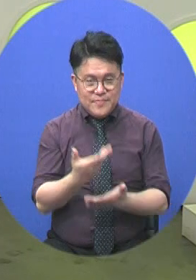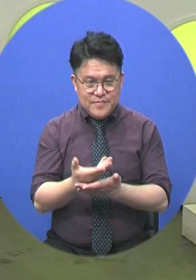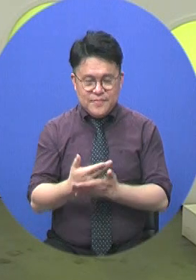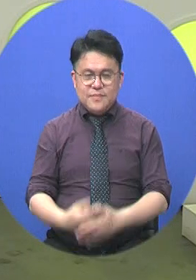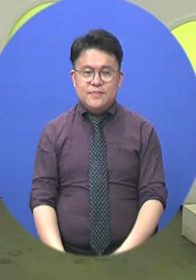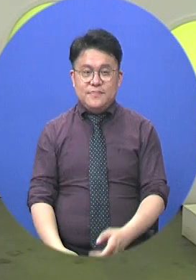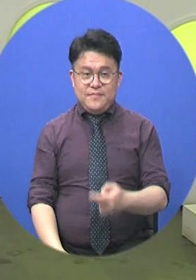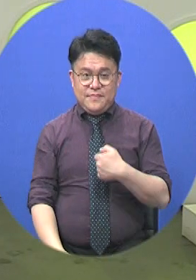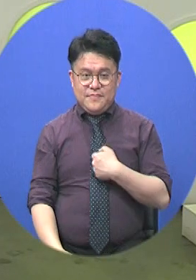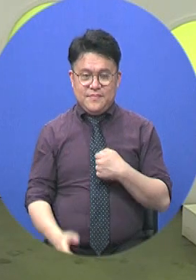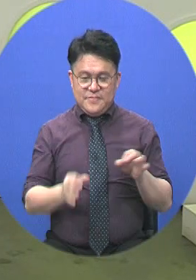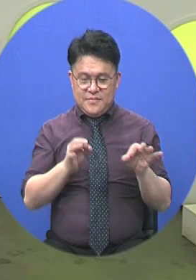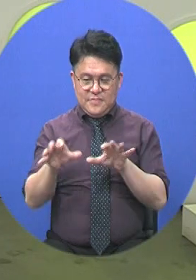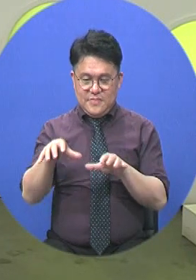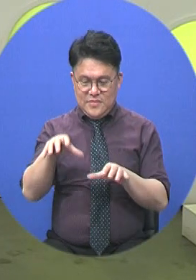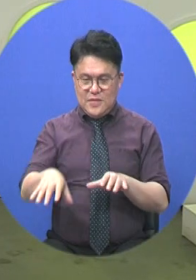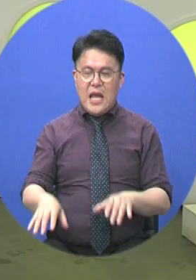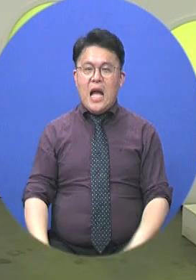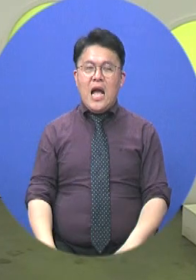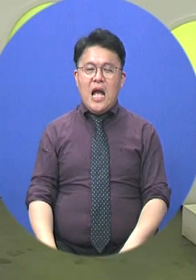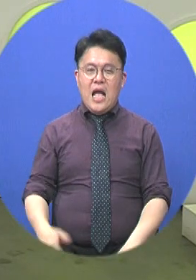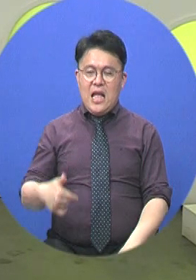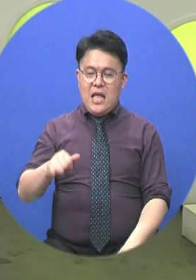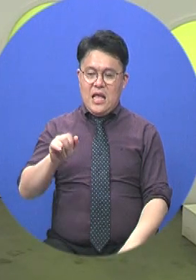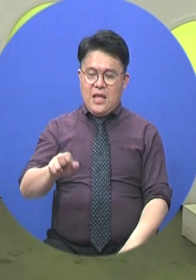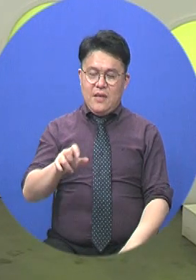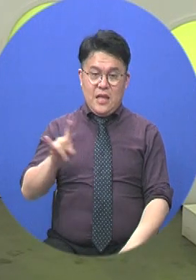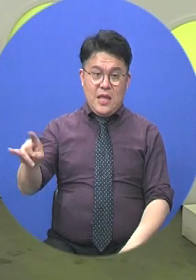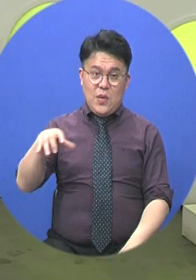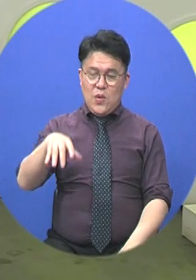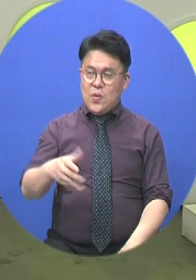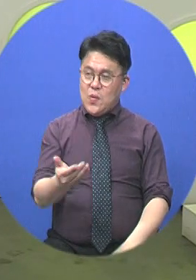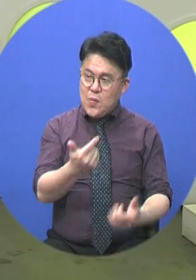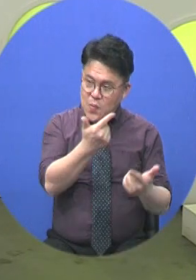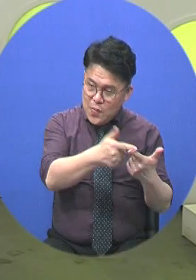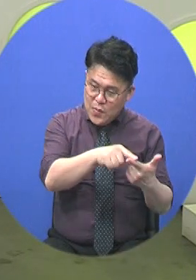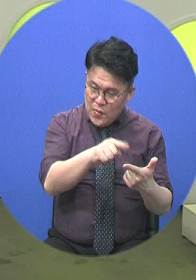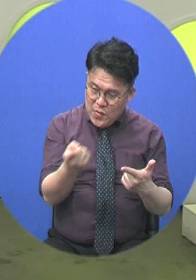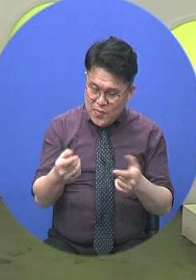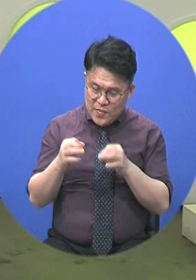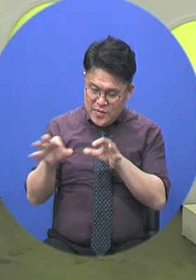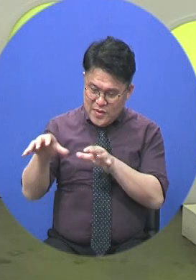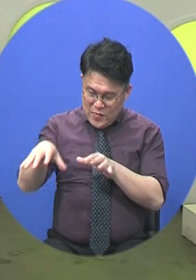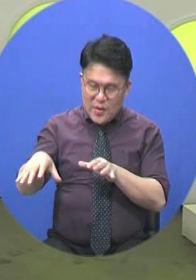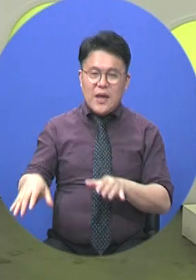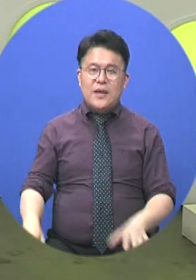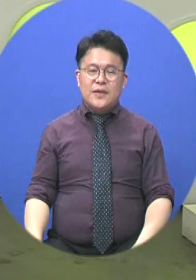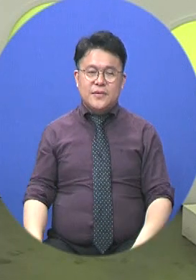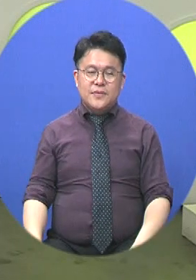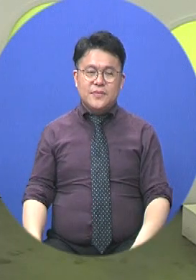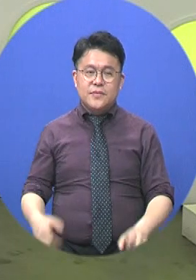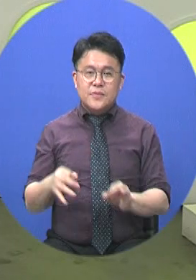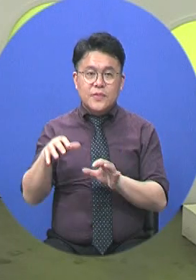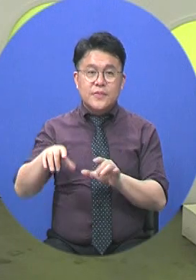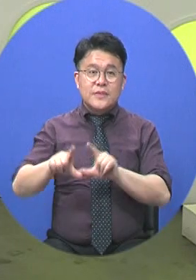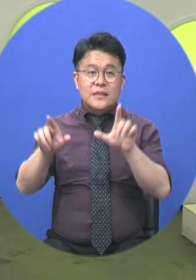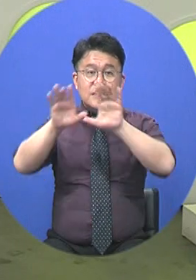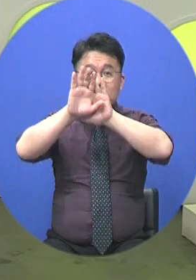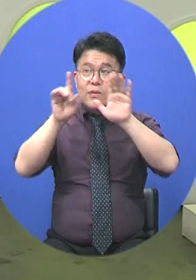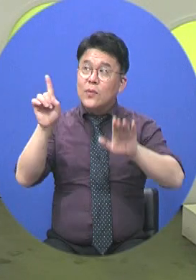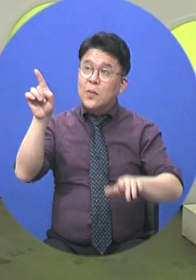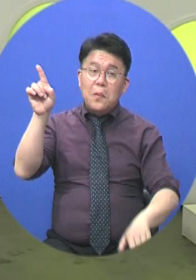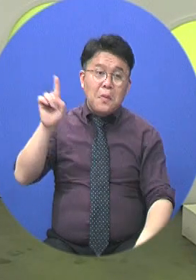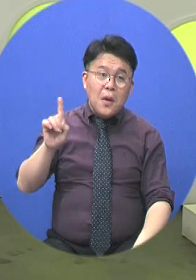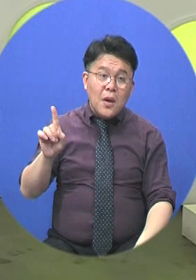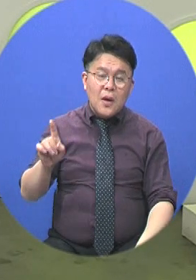계시는지요? 예, 김해에 살고 있습니다. 이야, 방금 전에 부산, 지금은 또 김해. 오늘 김해의 날씨는 어떤가요,